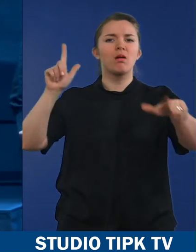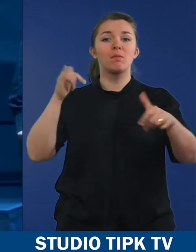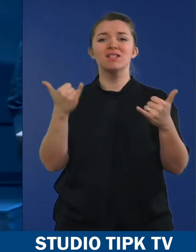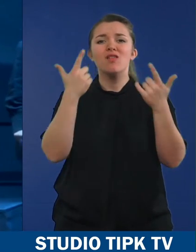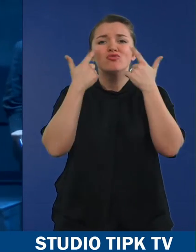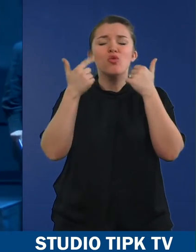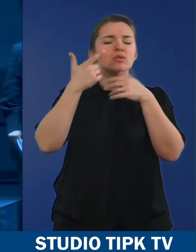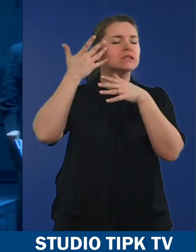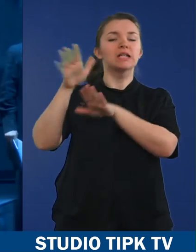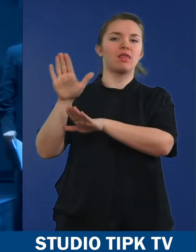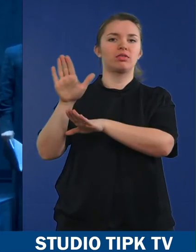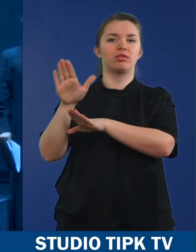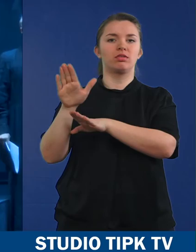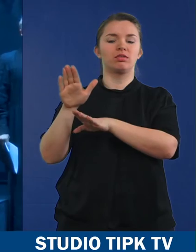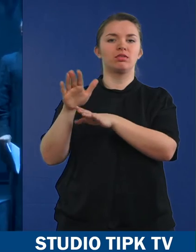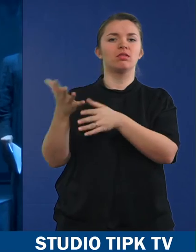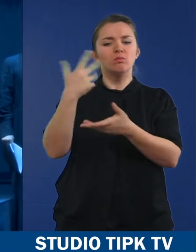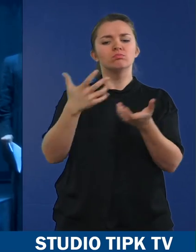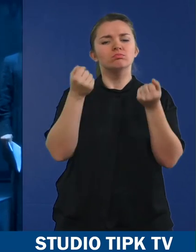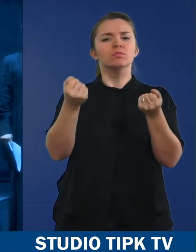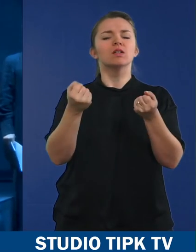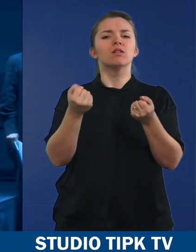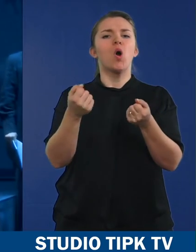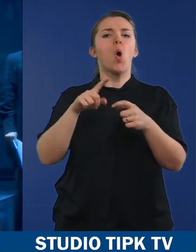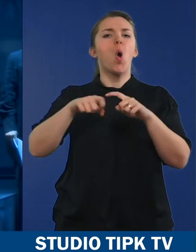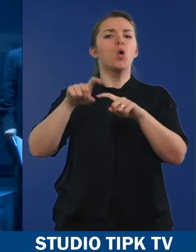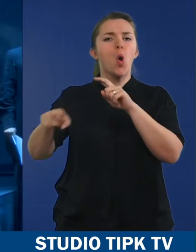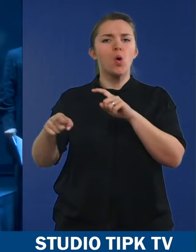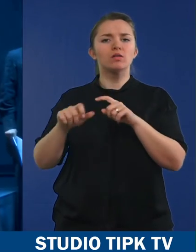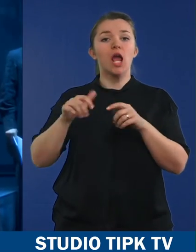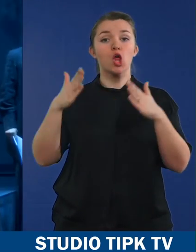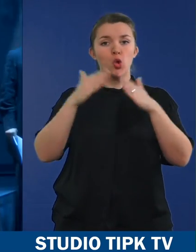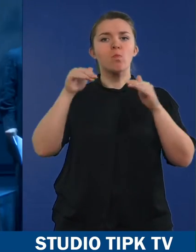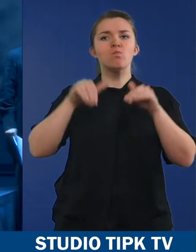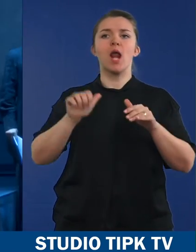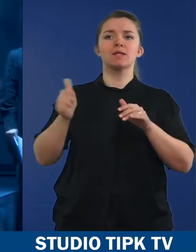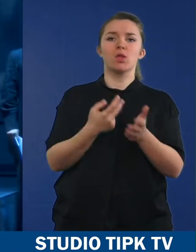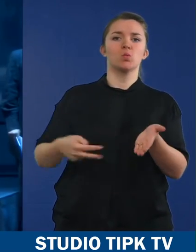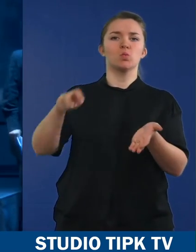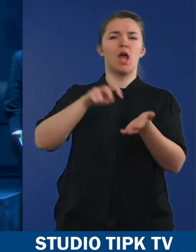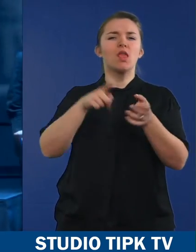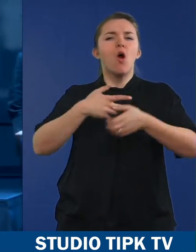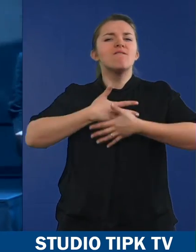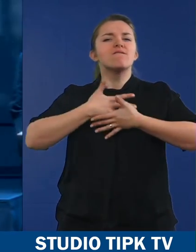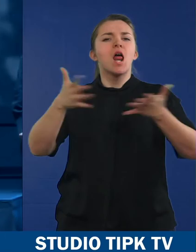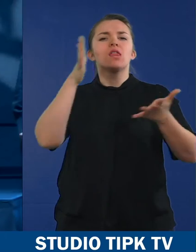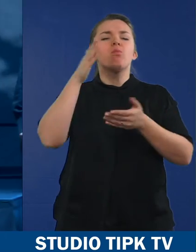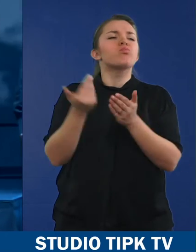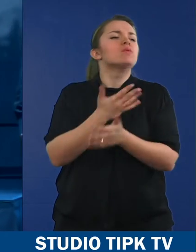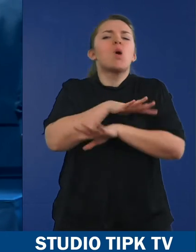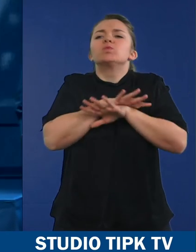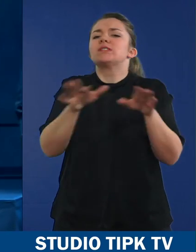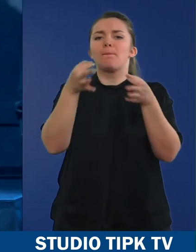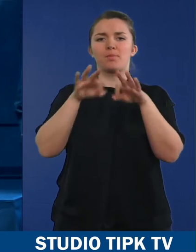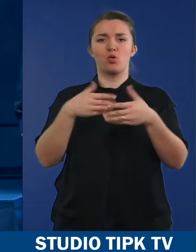solze stran, orodje od lan, dom znova vstati mora. Tako prostran, da bo za vse prostora.